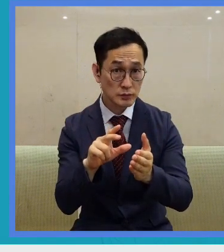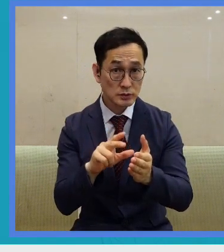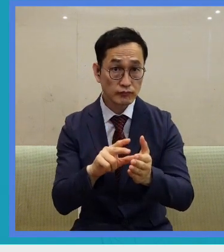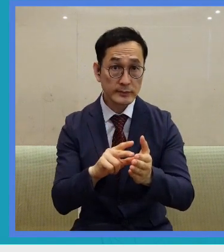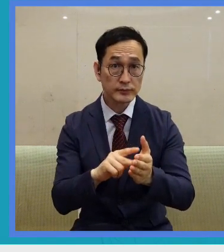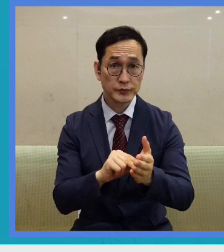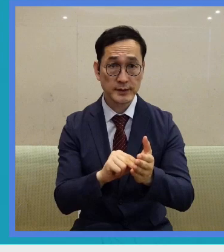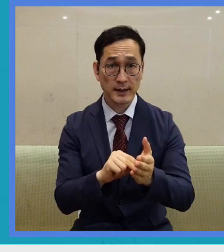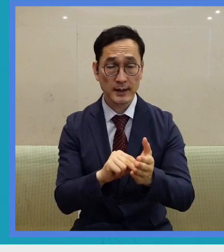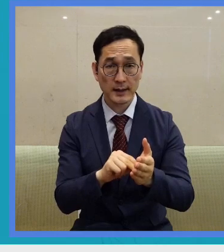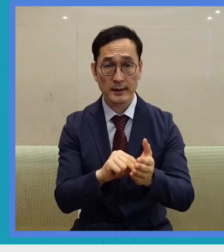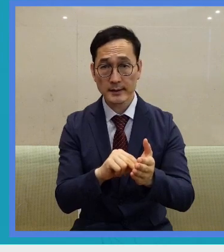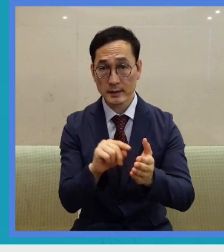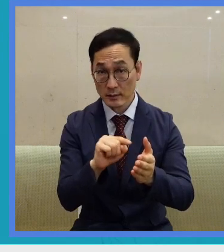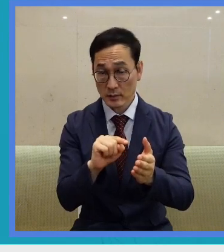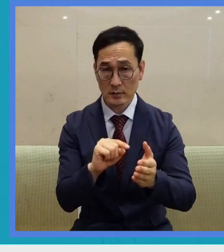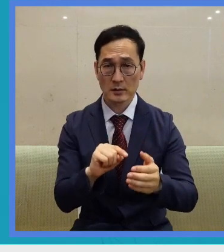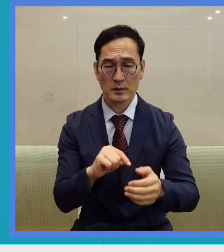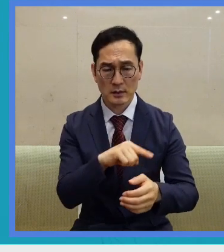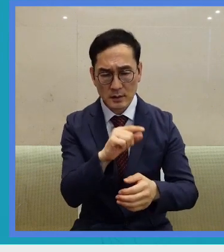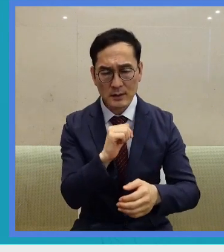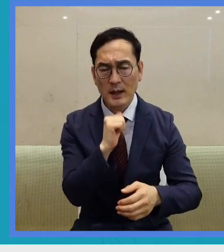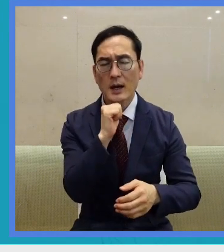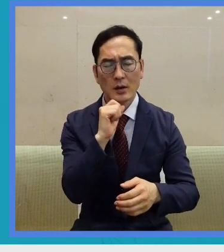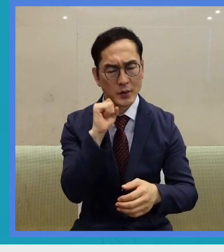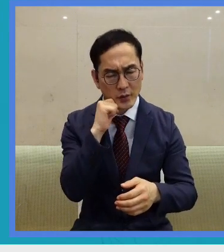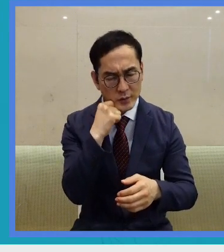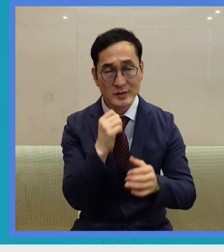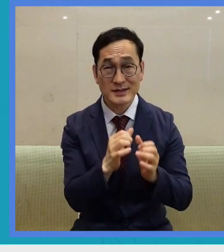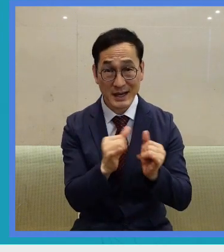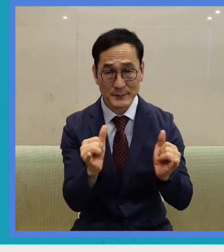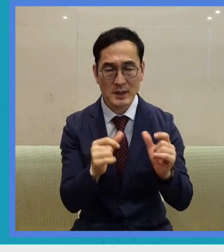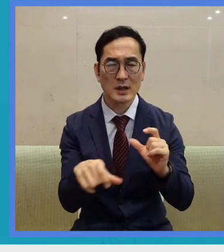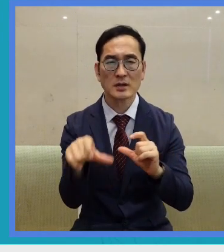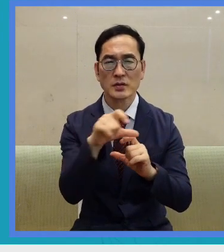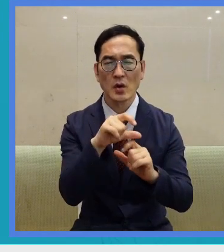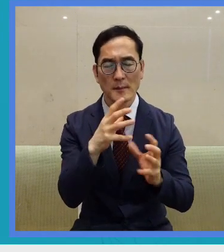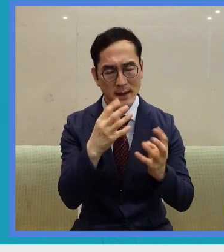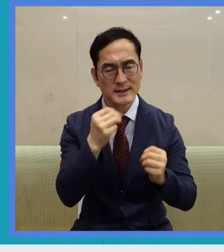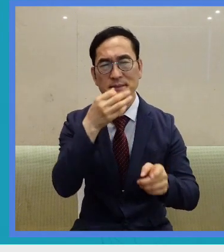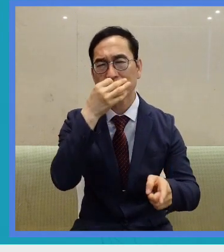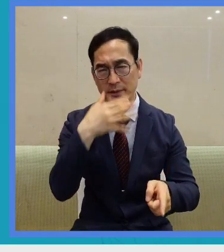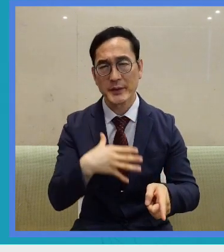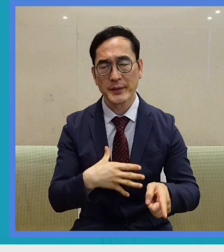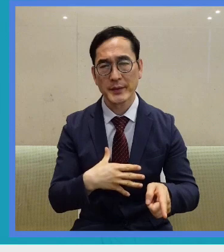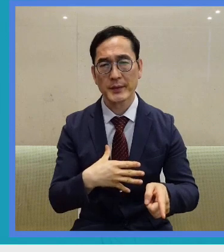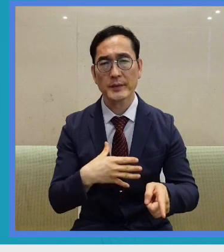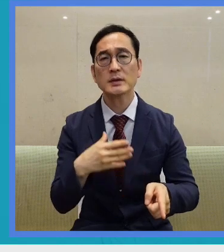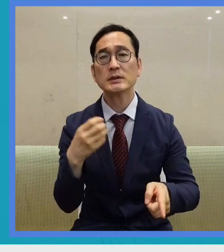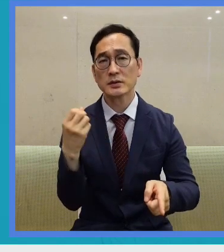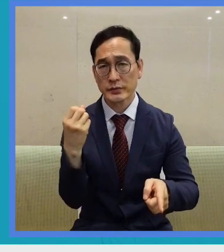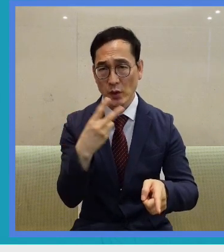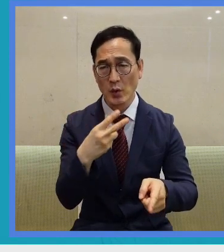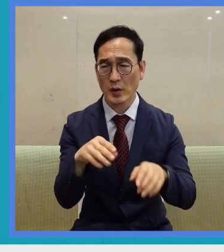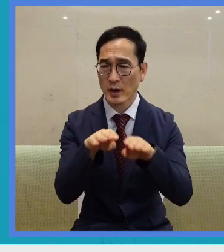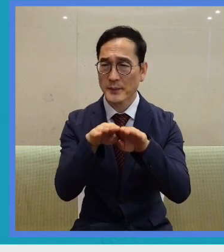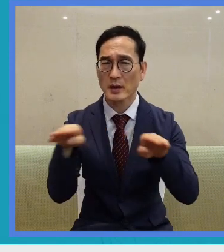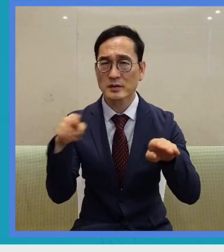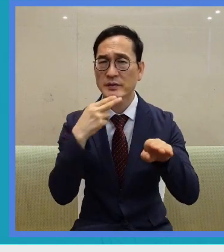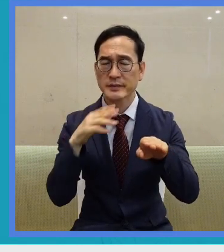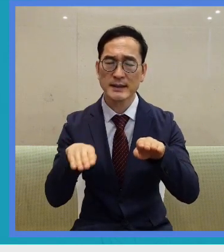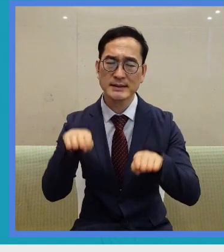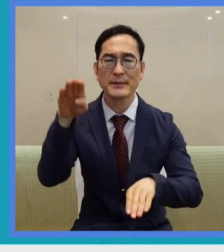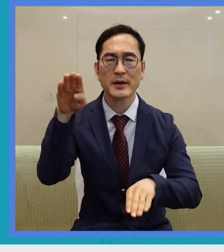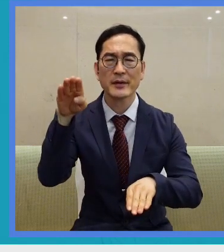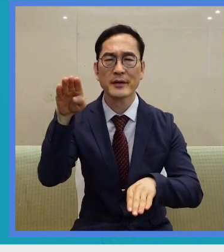vulnerable population, 즉 취약계층에게 더 많은 영향을 일으키고 있고, 또한 굉장히 불평등적인 그런